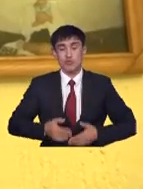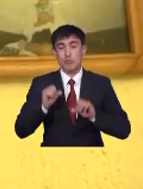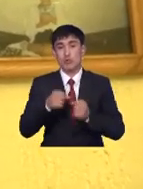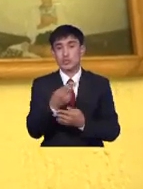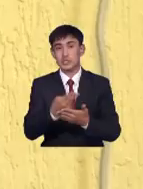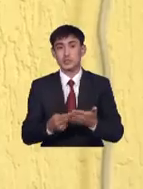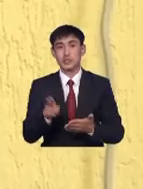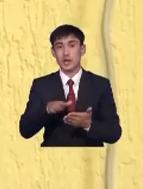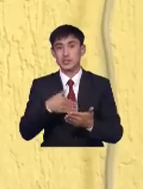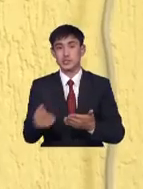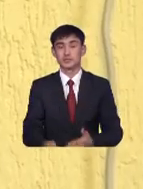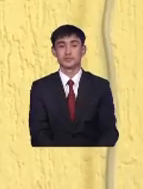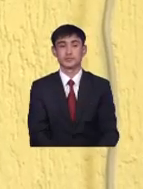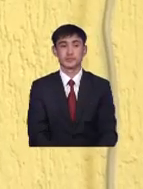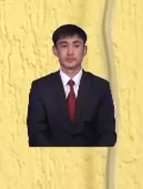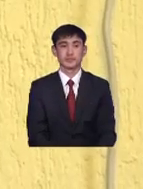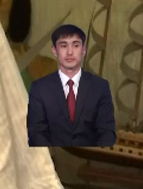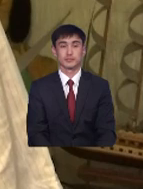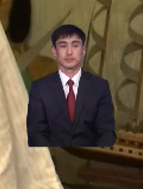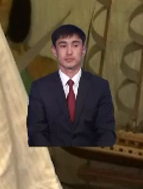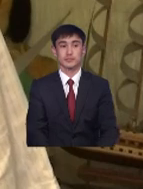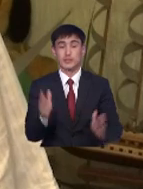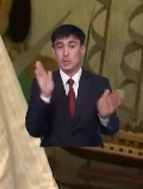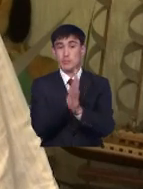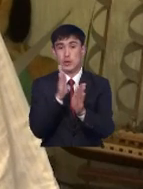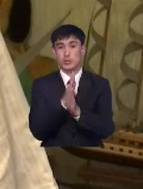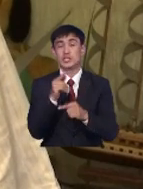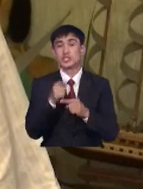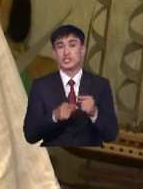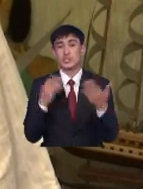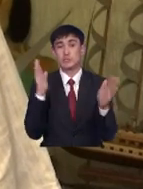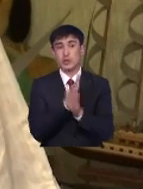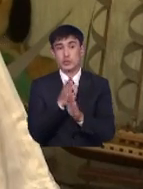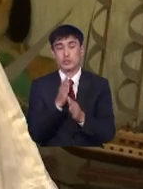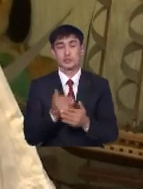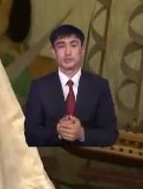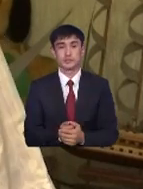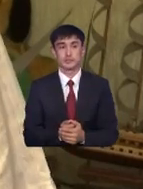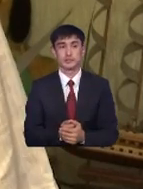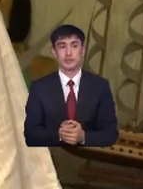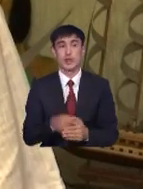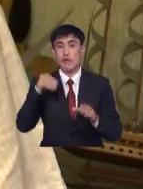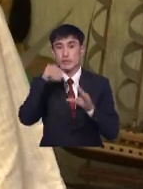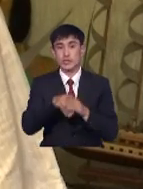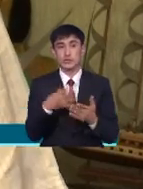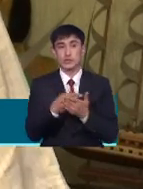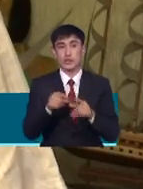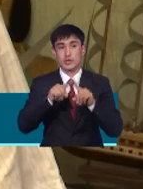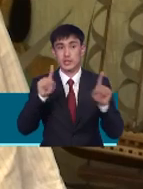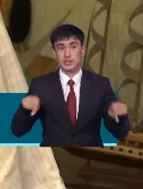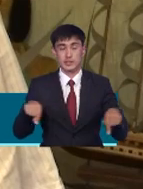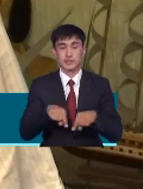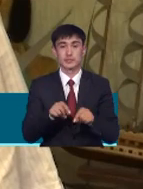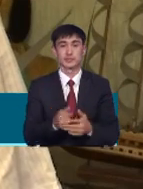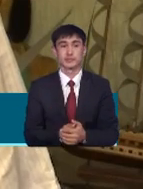изобразить на холсте природой и часть природы я вношу сво свои